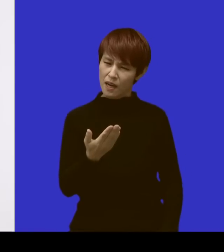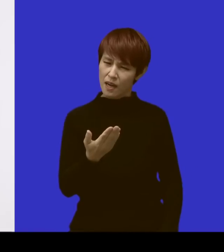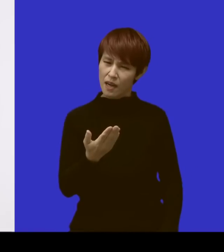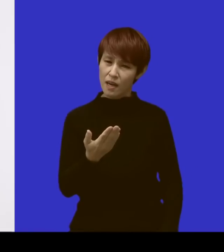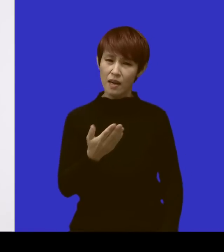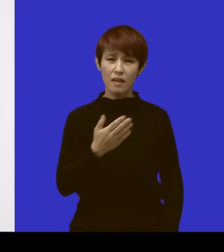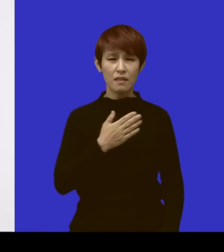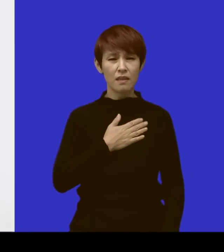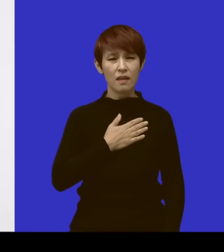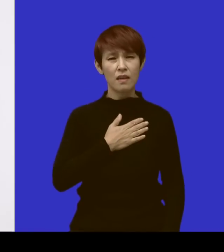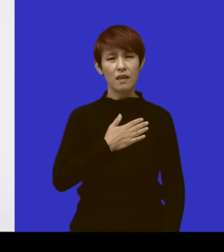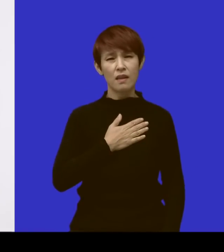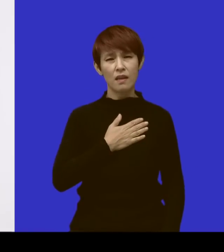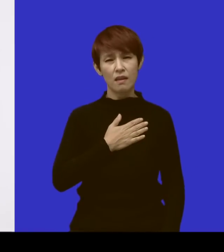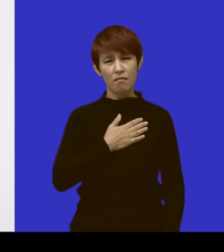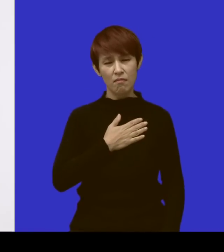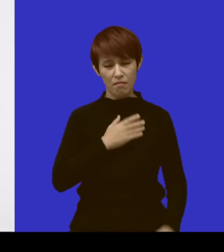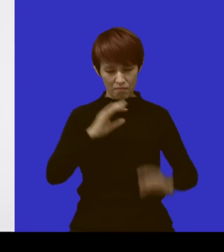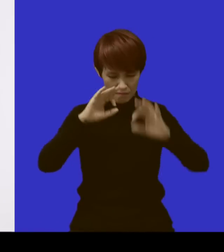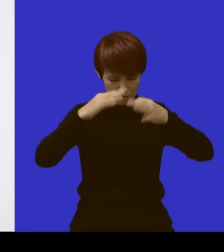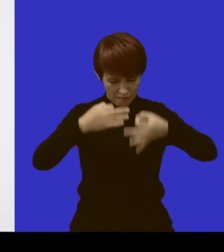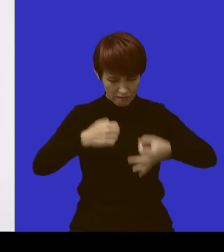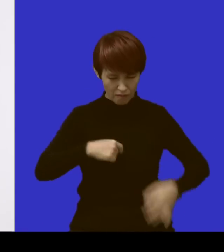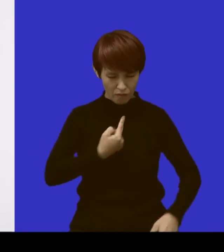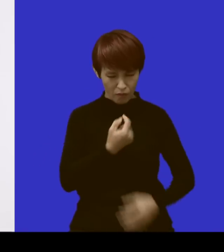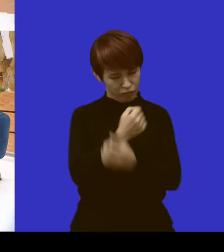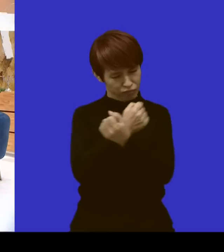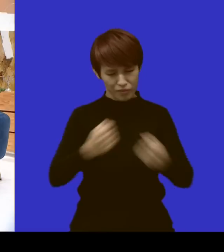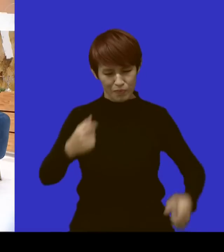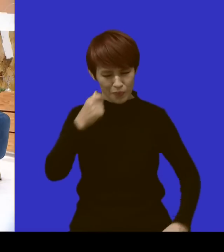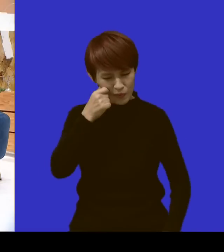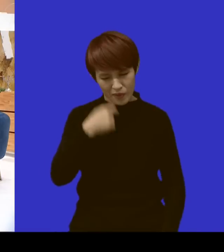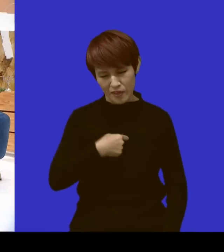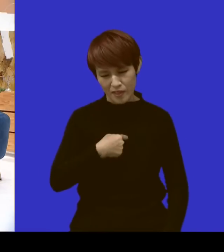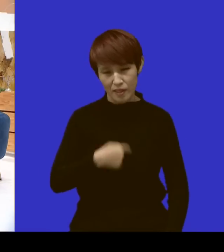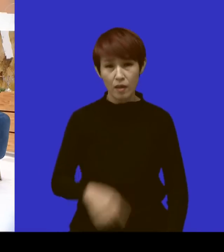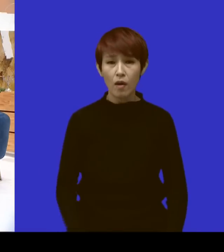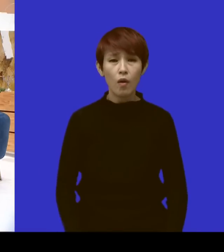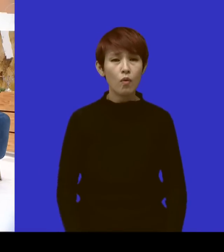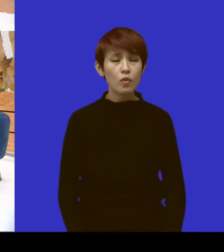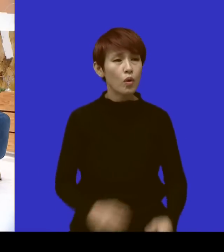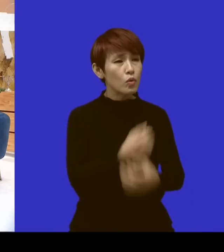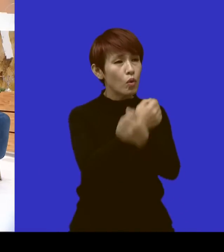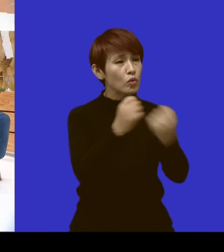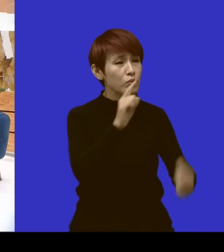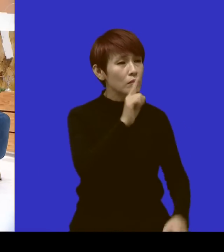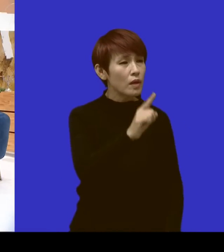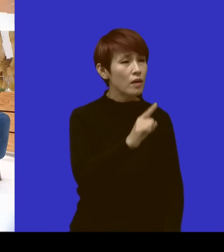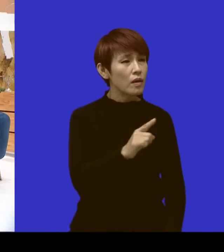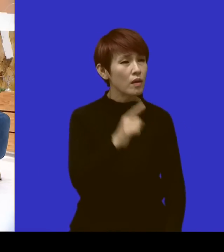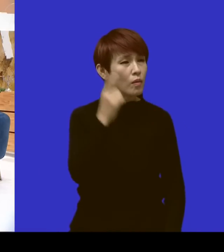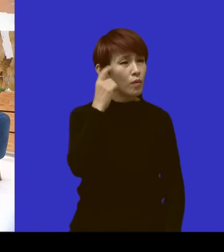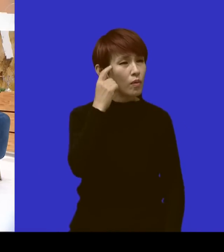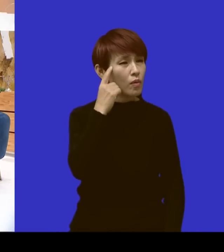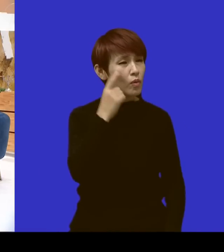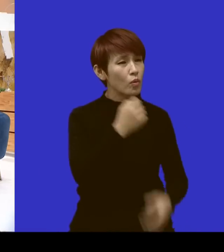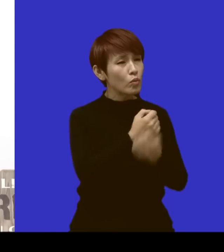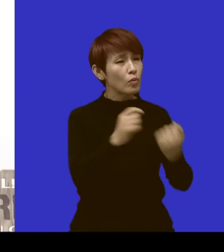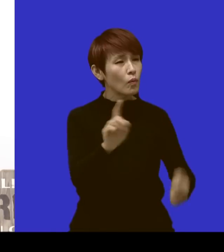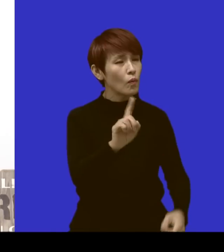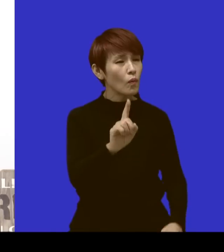내 스스로가, 내 자신이 용서가 안 되는 건 어떻게 해야만 할까? 무엇에 대한 용서? 그런 게 있었어요.